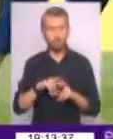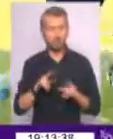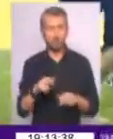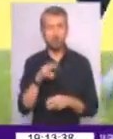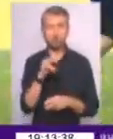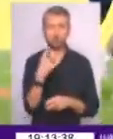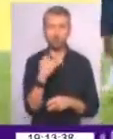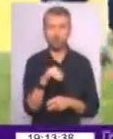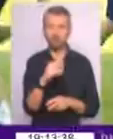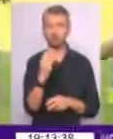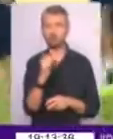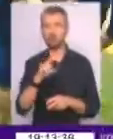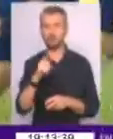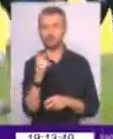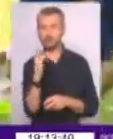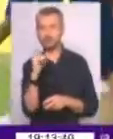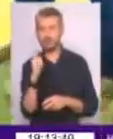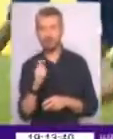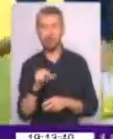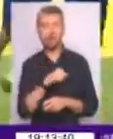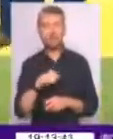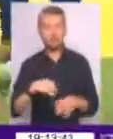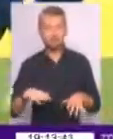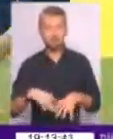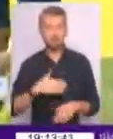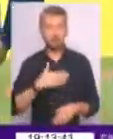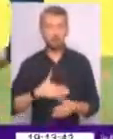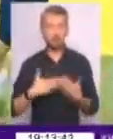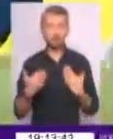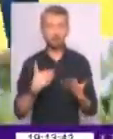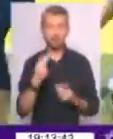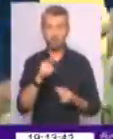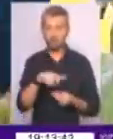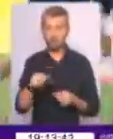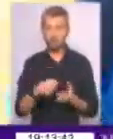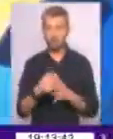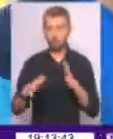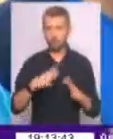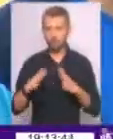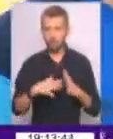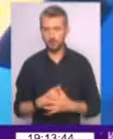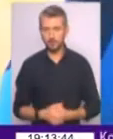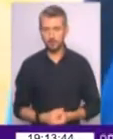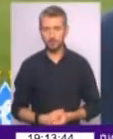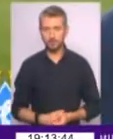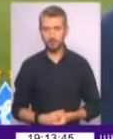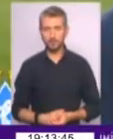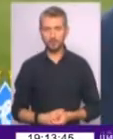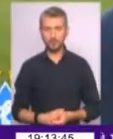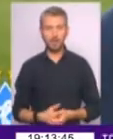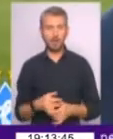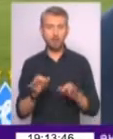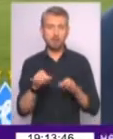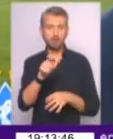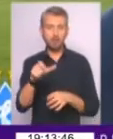Лужний, Максим Шацьких. Сам Хацкевич задоволений ставленням гравців до тренувань. И, конечно, ребята и